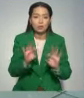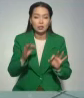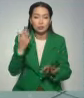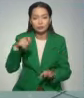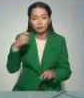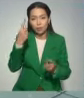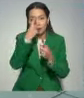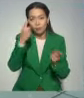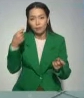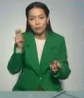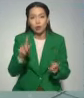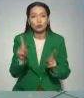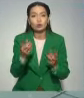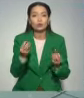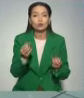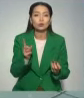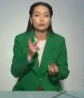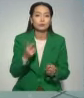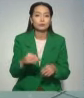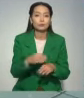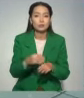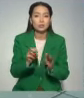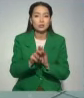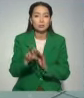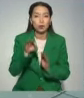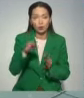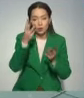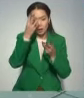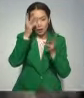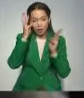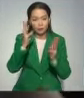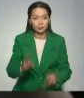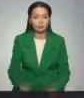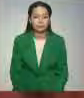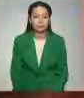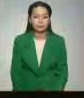объявлением войны чего еще ожидать от парочки сбежавшие от короны